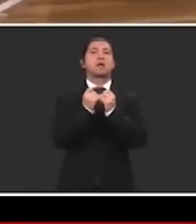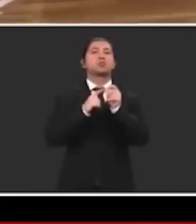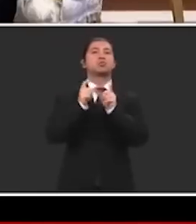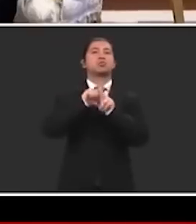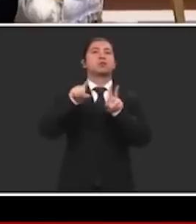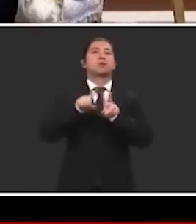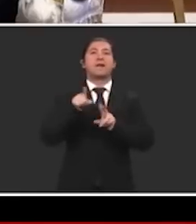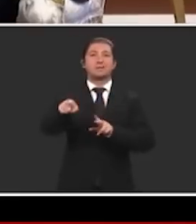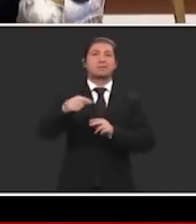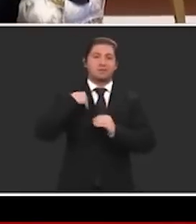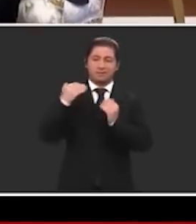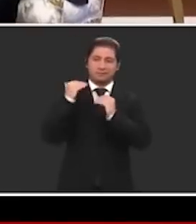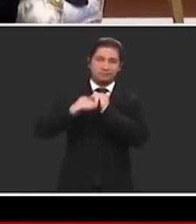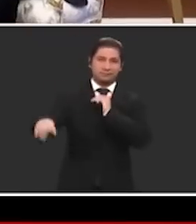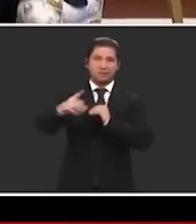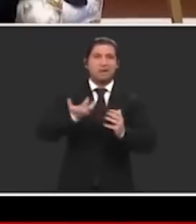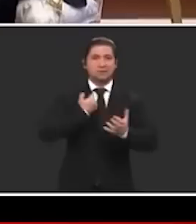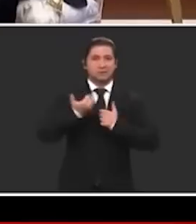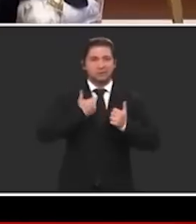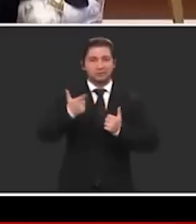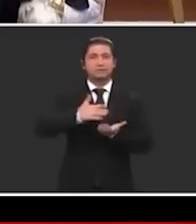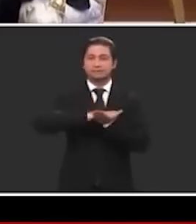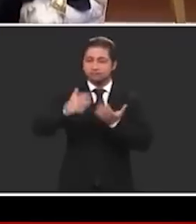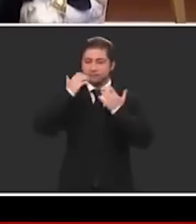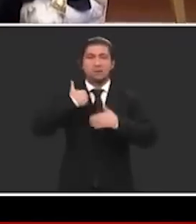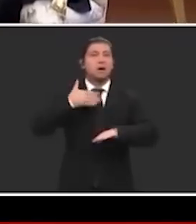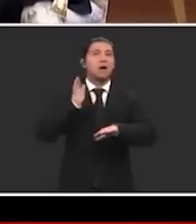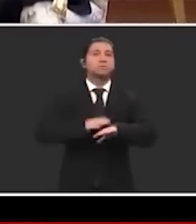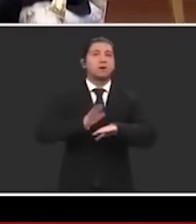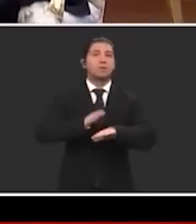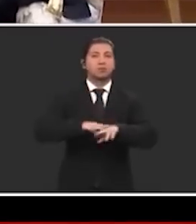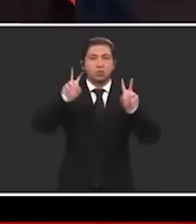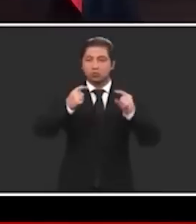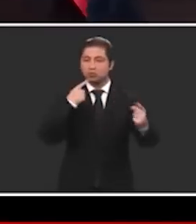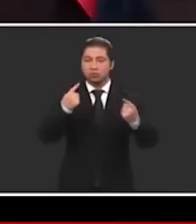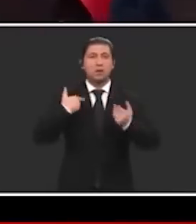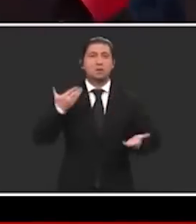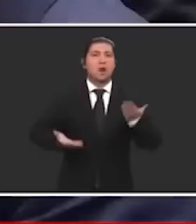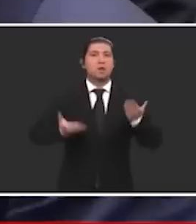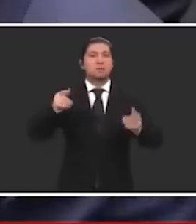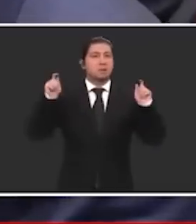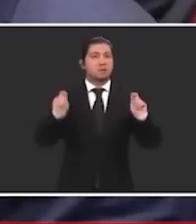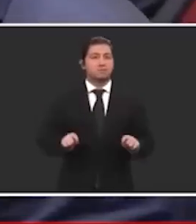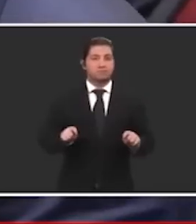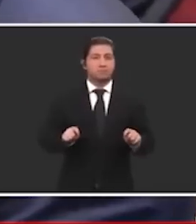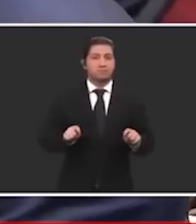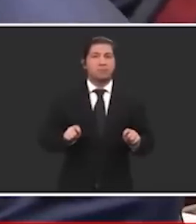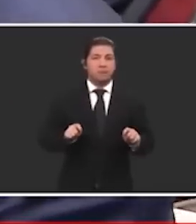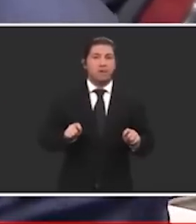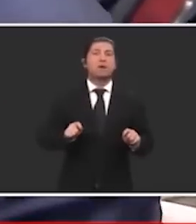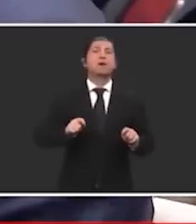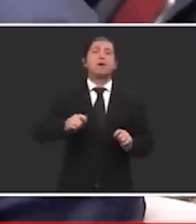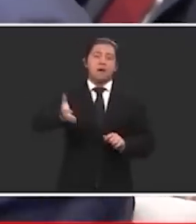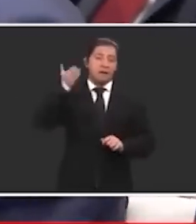halkının acısını dindirmek için neler yapabileceğimizi değerlendirdik. Tarihi,